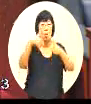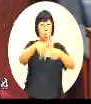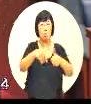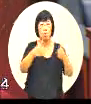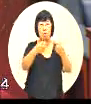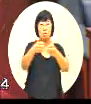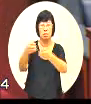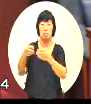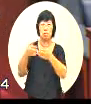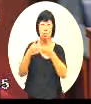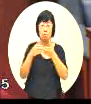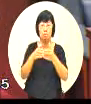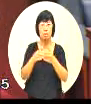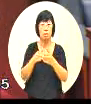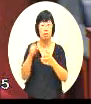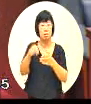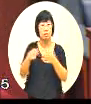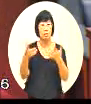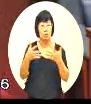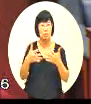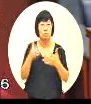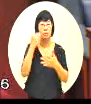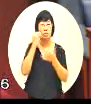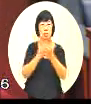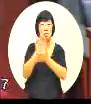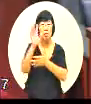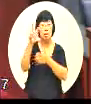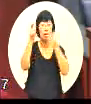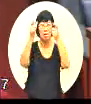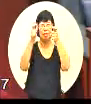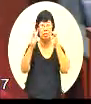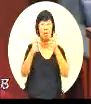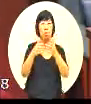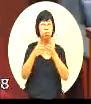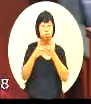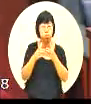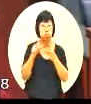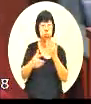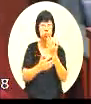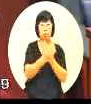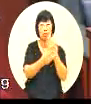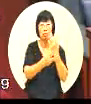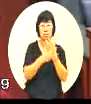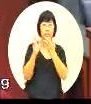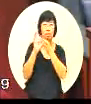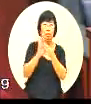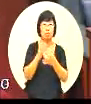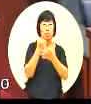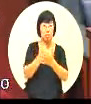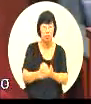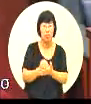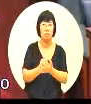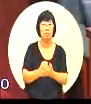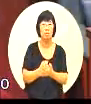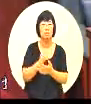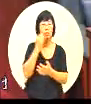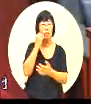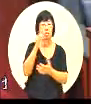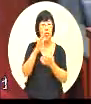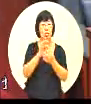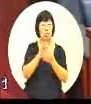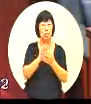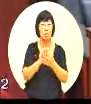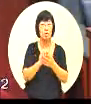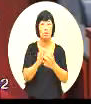系，就应该要去讨论未来高雄有没有可，我们还需不需要这样的产业？那这样的产业对我们边际成